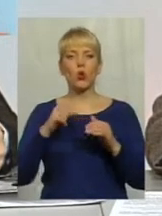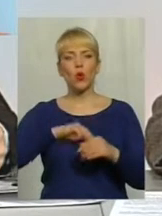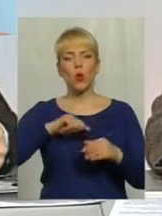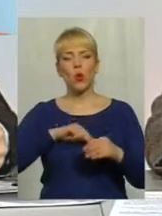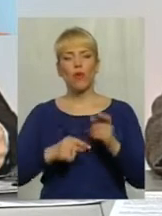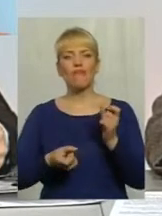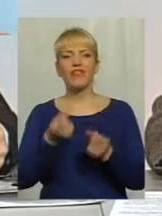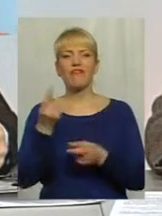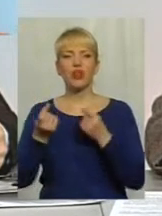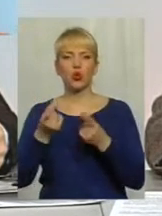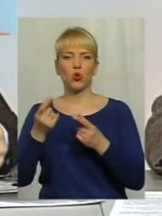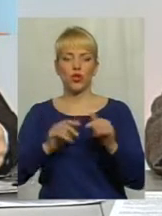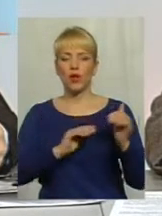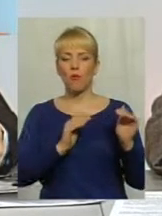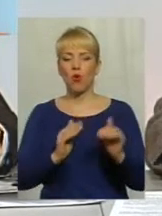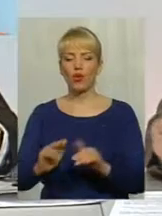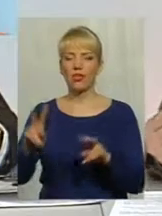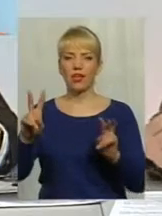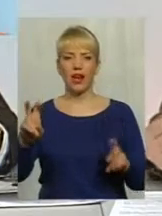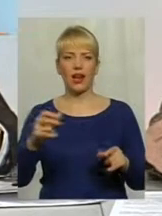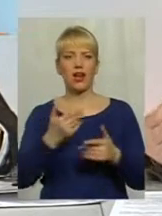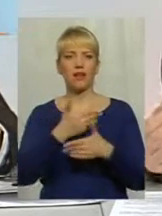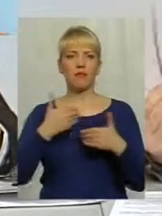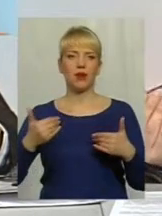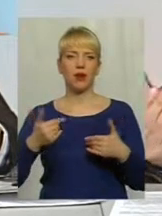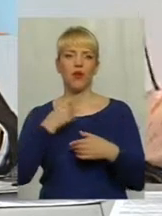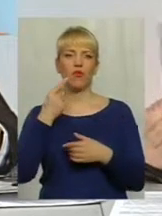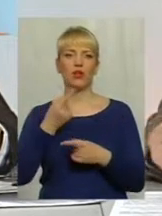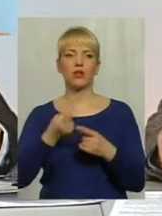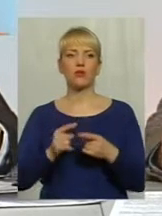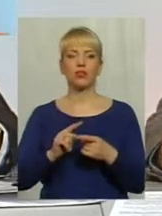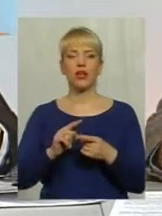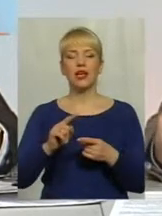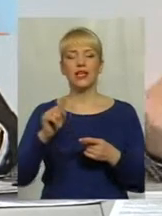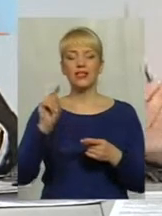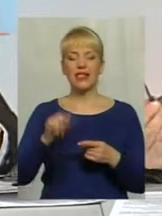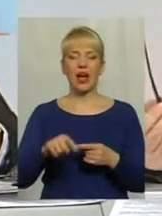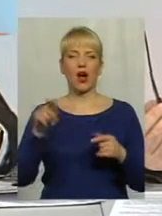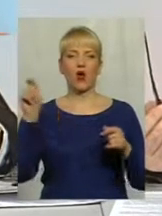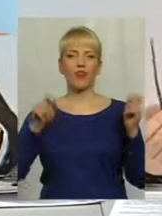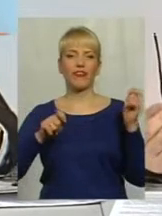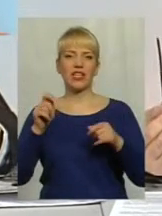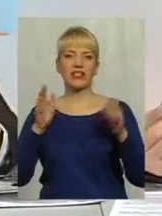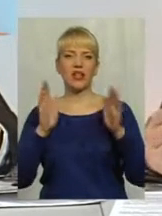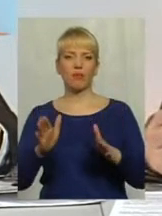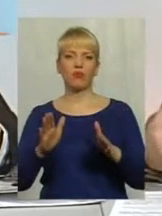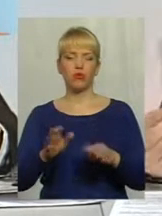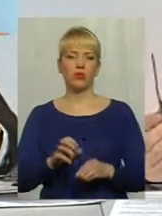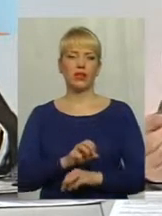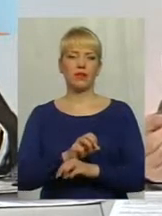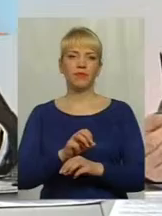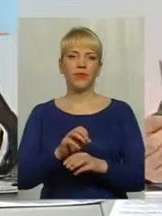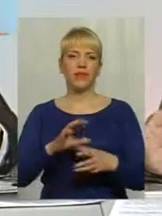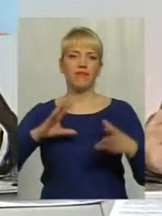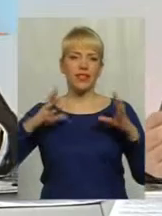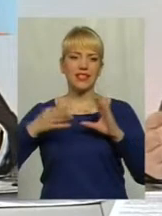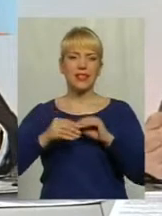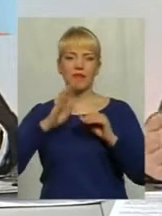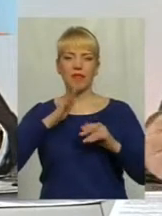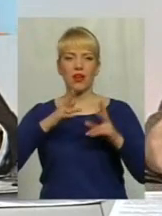про особистості багато говоримо. І я думаю, що саме ця конференція стане таким вінцем наших досліджень,